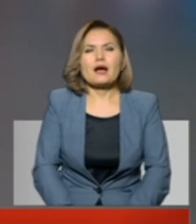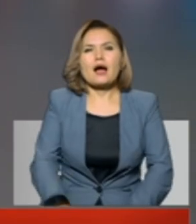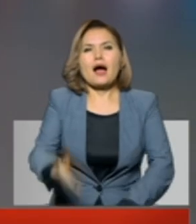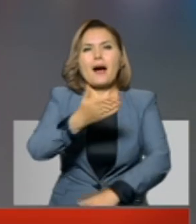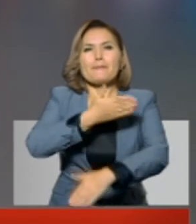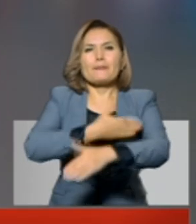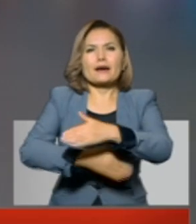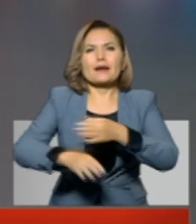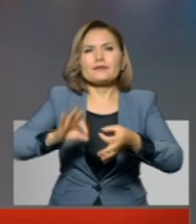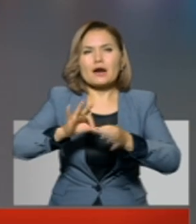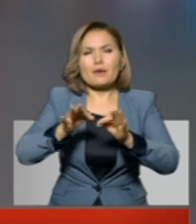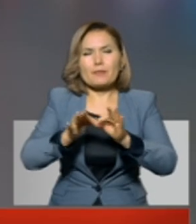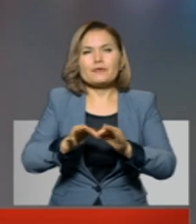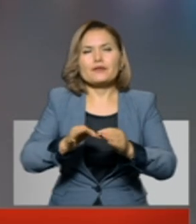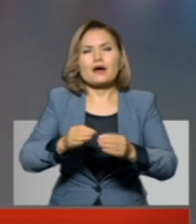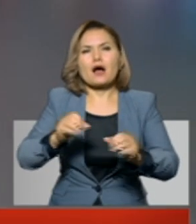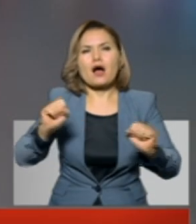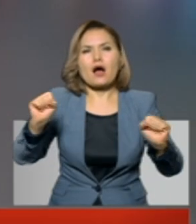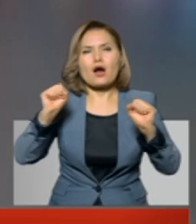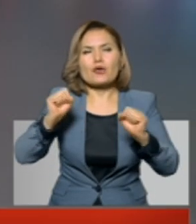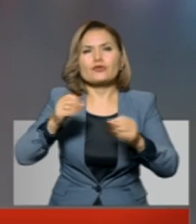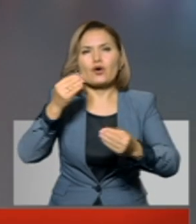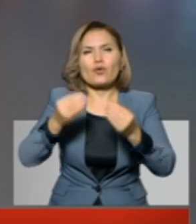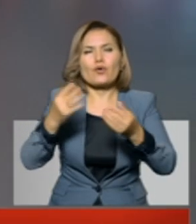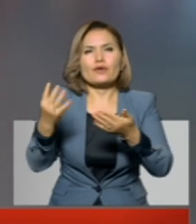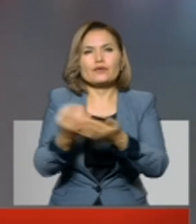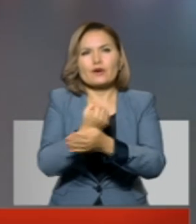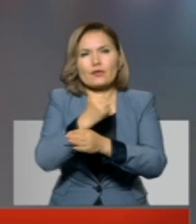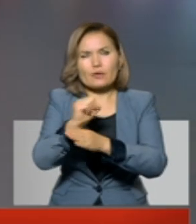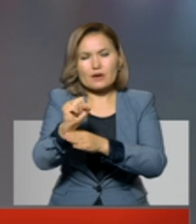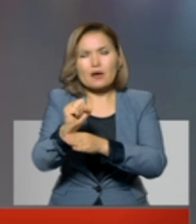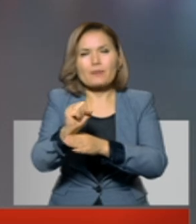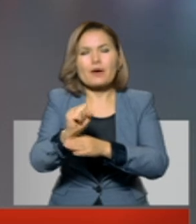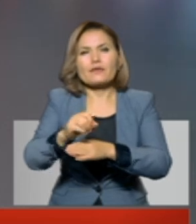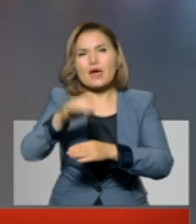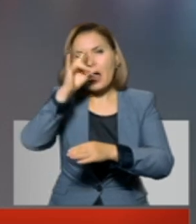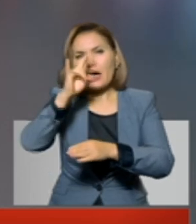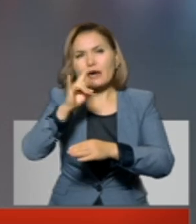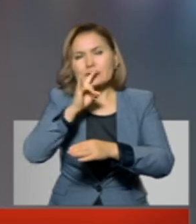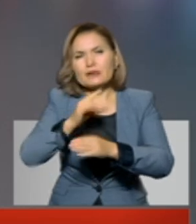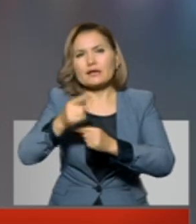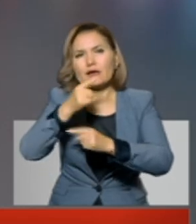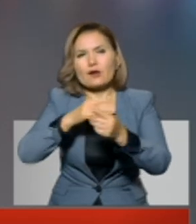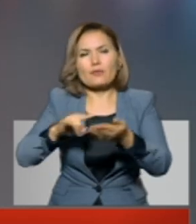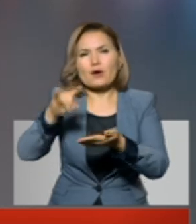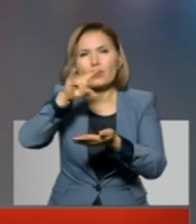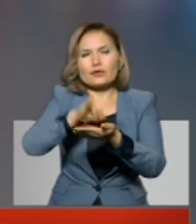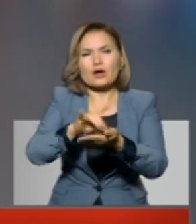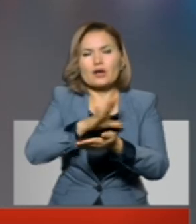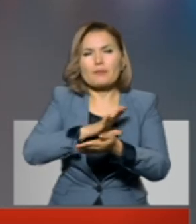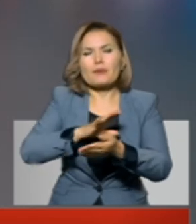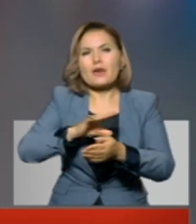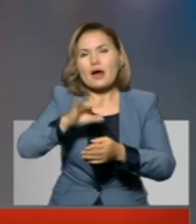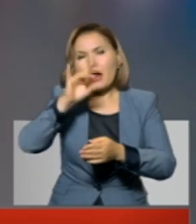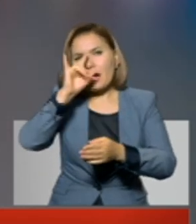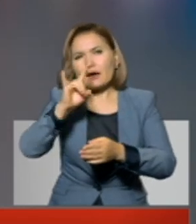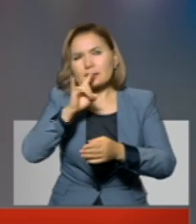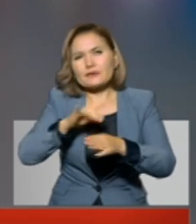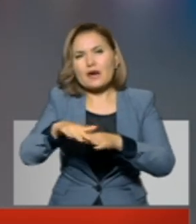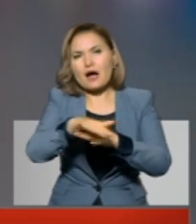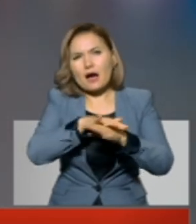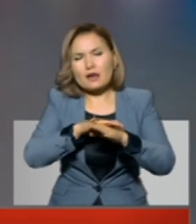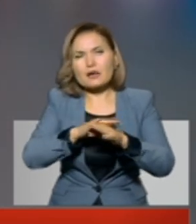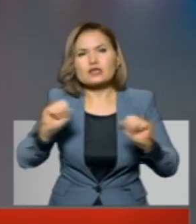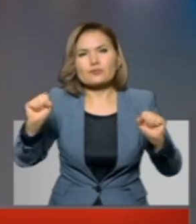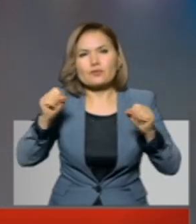Жалғастырайық. Паралимпиада ойындарының жеңімпаздары мен жүлдегерлері елге оралды. Бүгін Астана әуежайында спортшыларымызды қалың көпшілік құрметпен қарсы